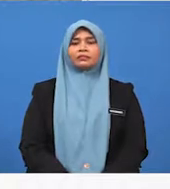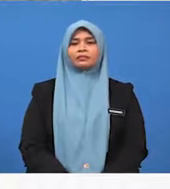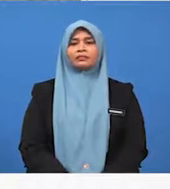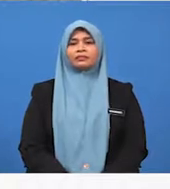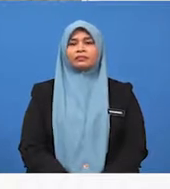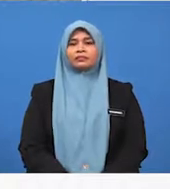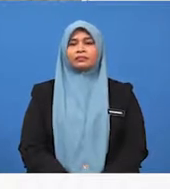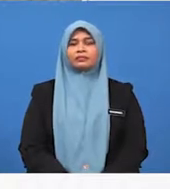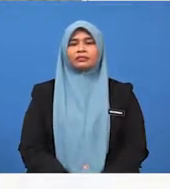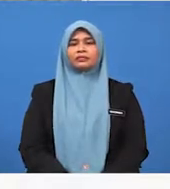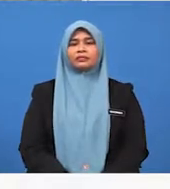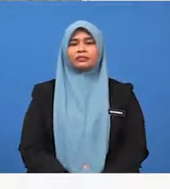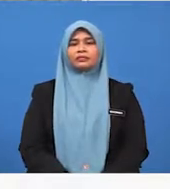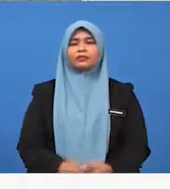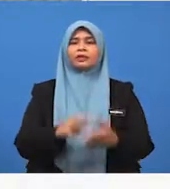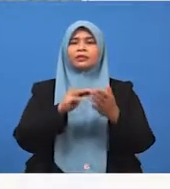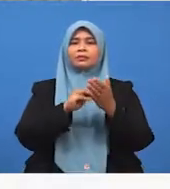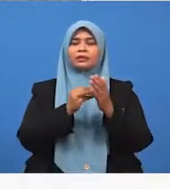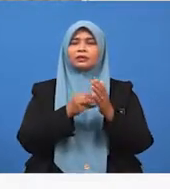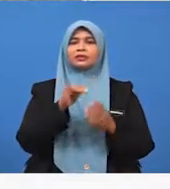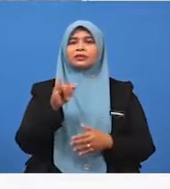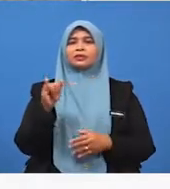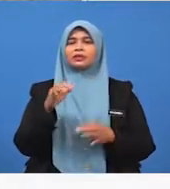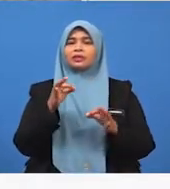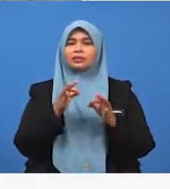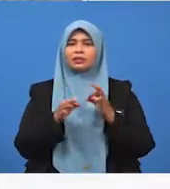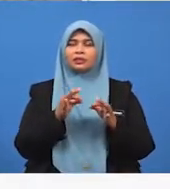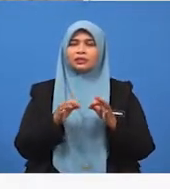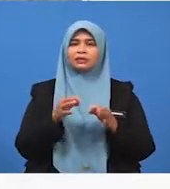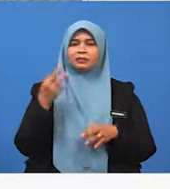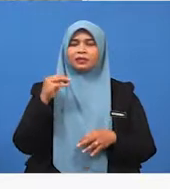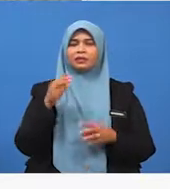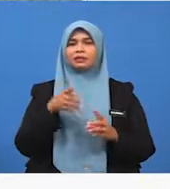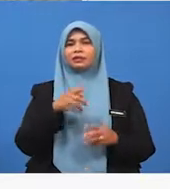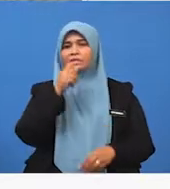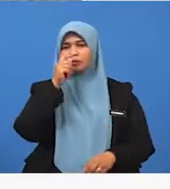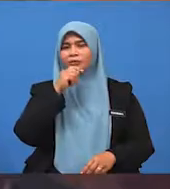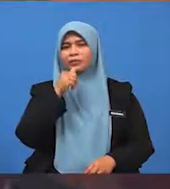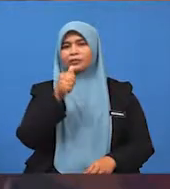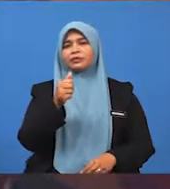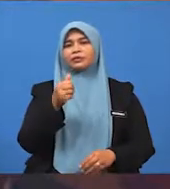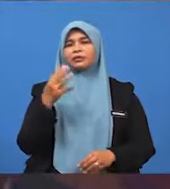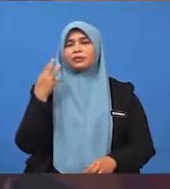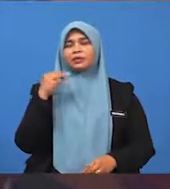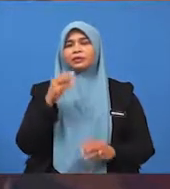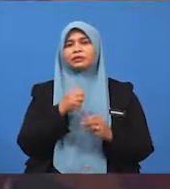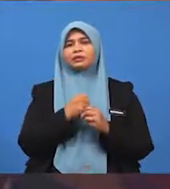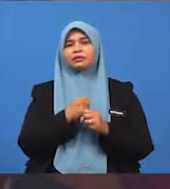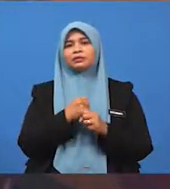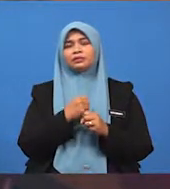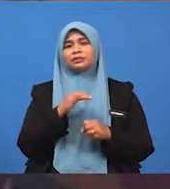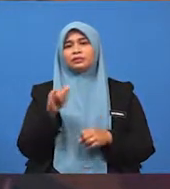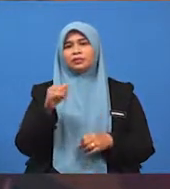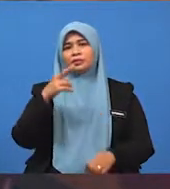beransur-ansur dalam menetapkan suatu hukum seperti pengharaman arak. Dengan diturunkan